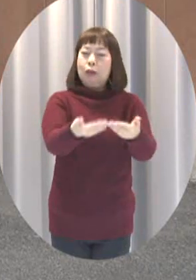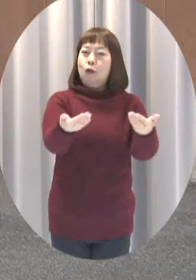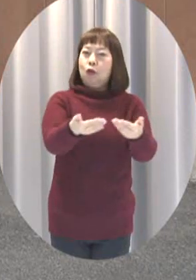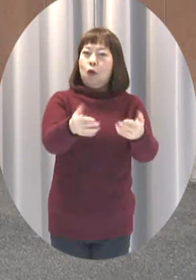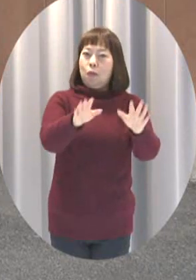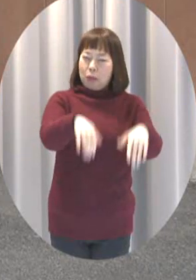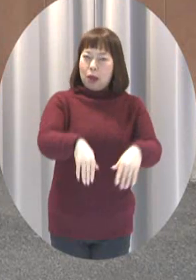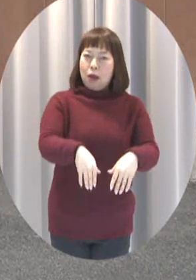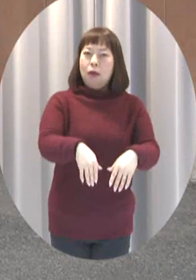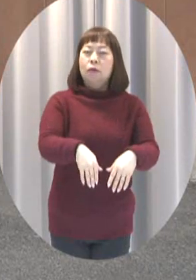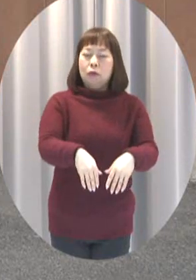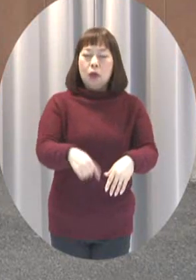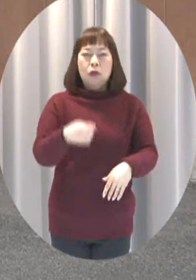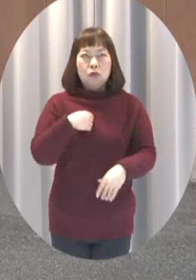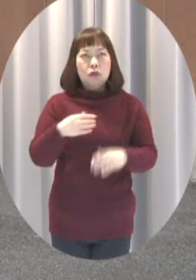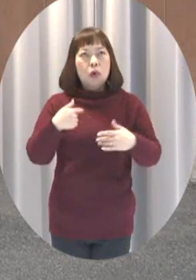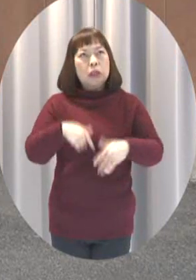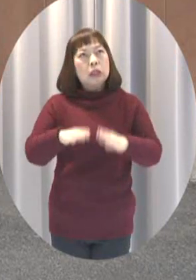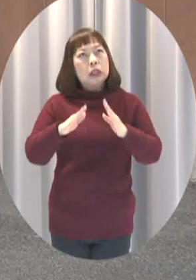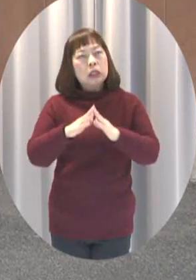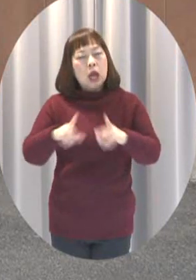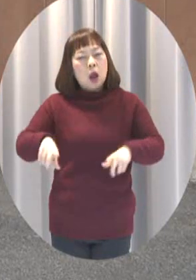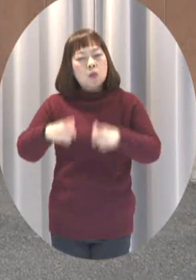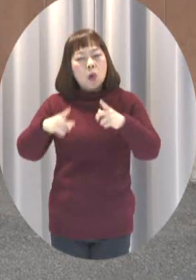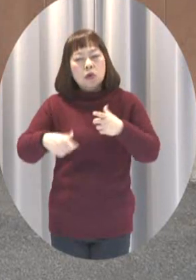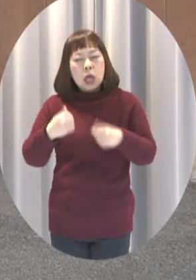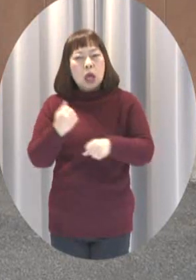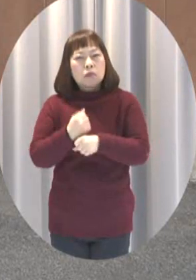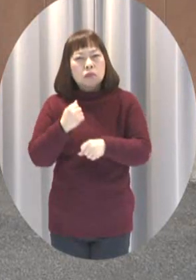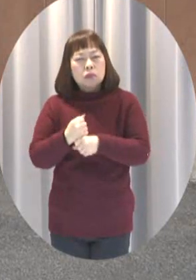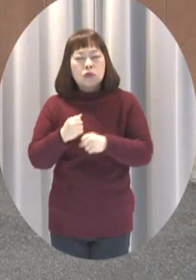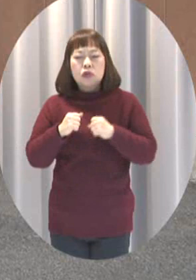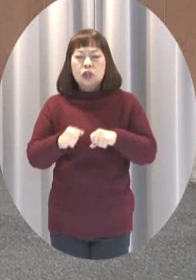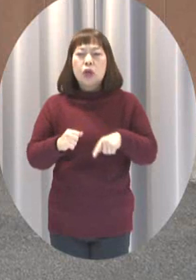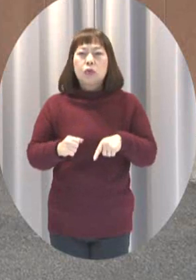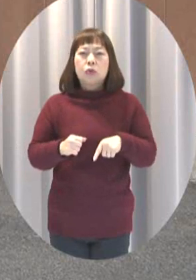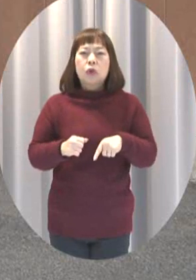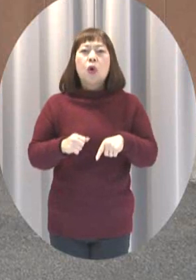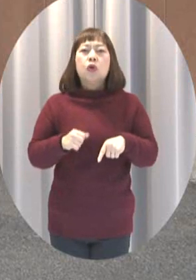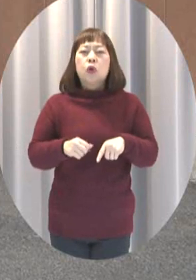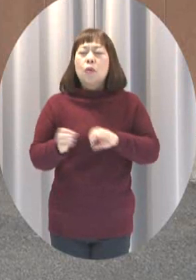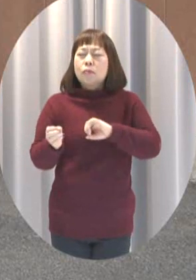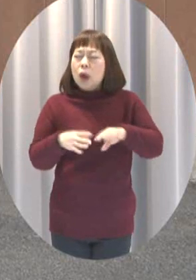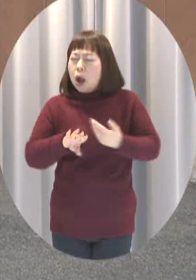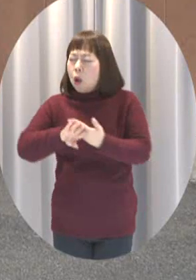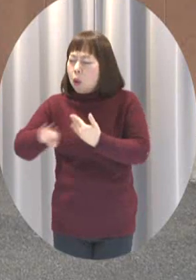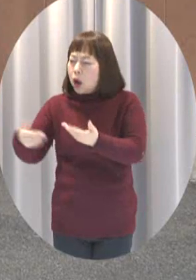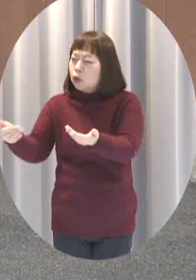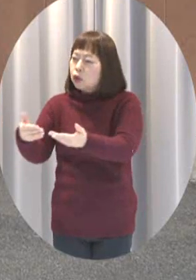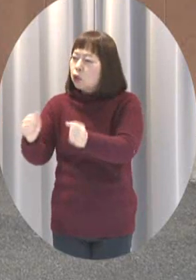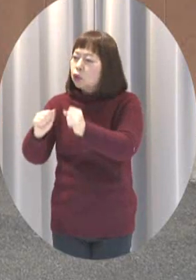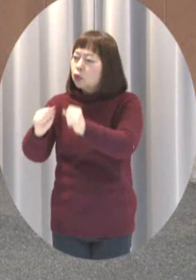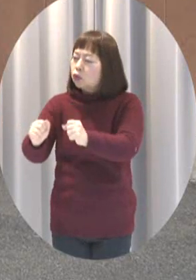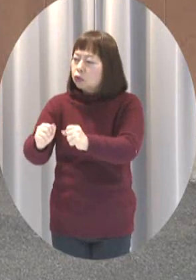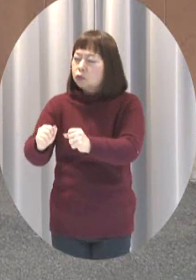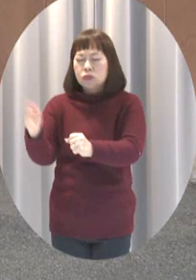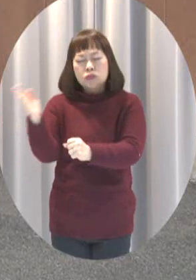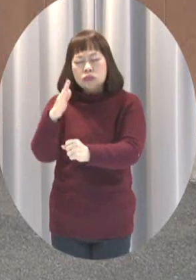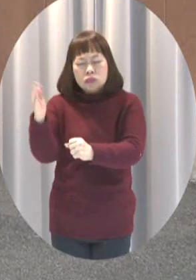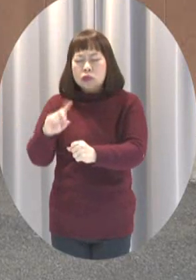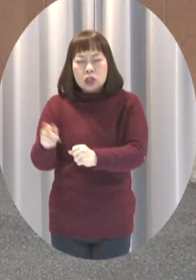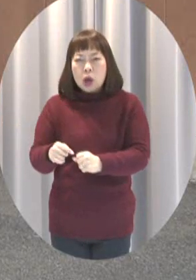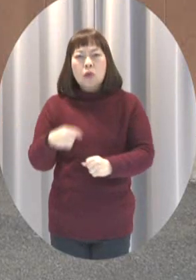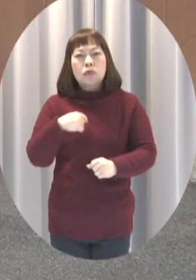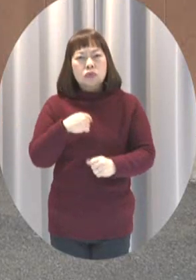実家が木材業をやってるのに木材業をしないわけすることが僕の最善